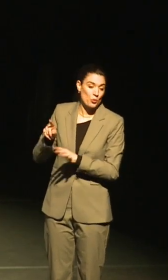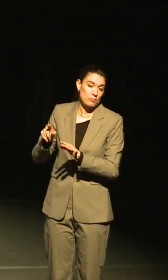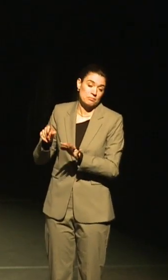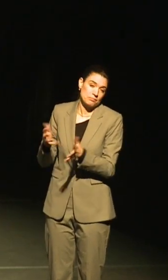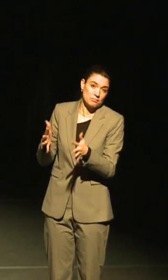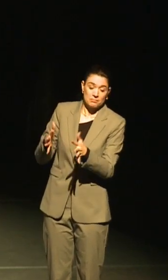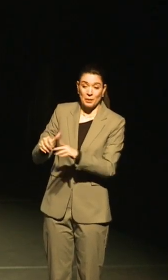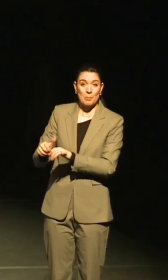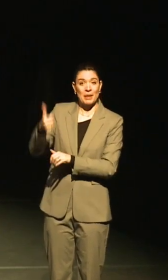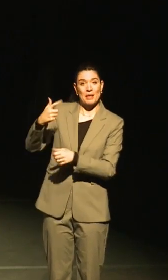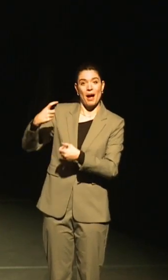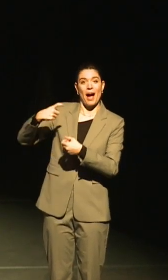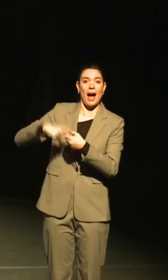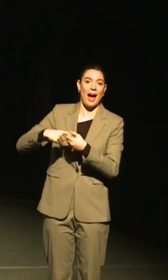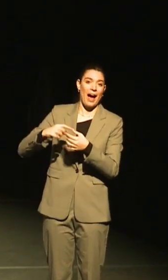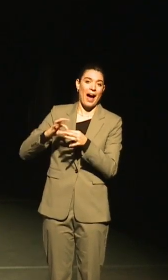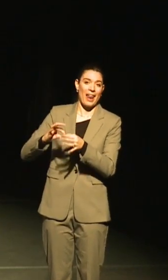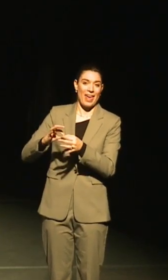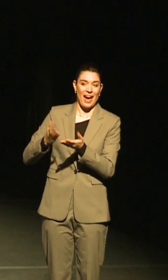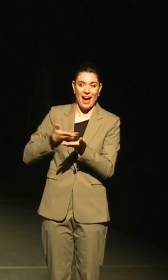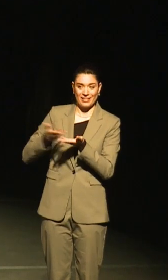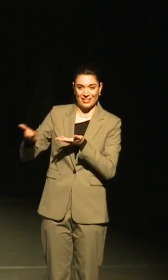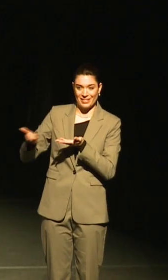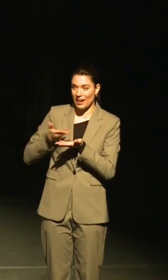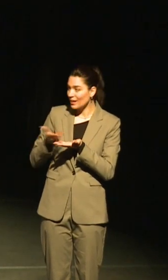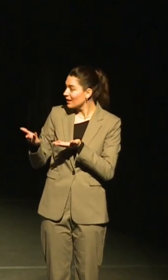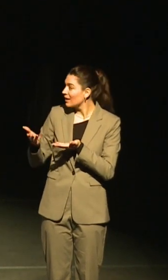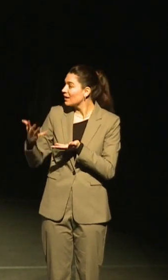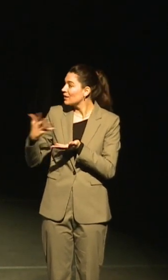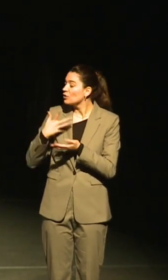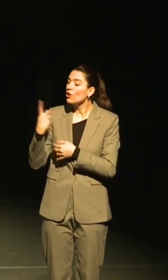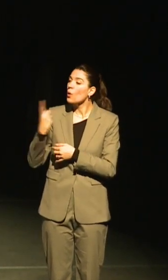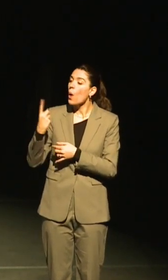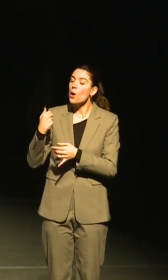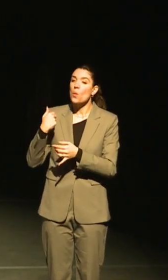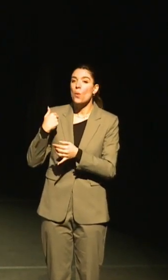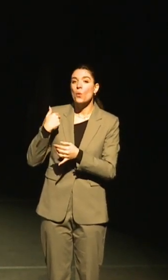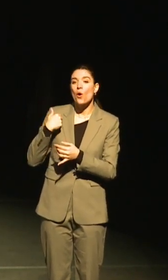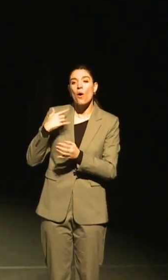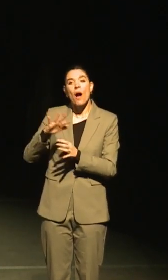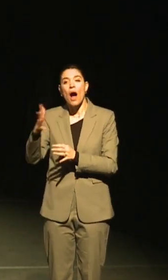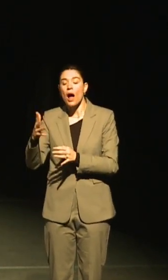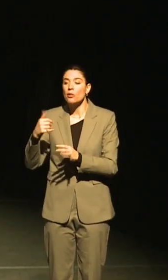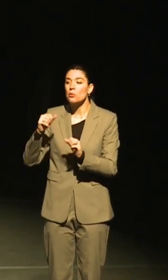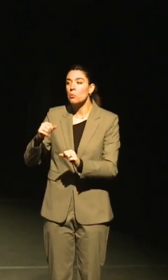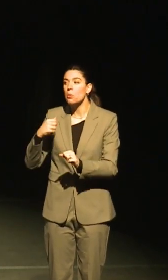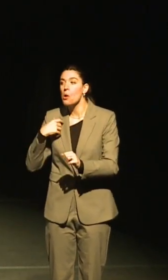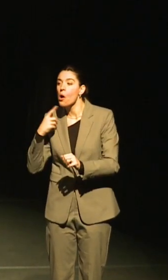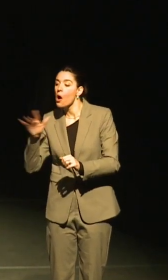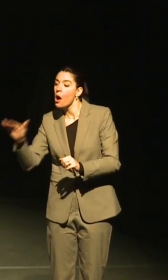Marx partecipare Qualcuno ha cominciato a guardarti con occhi diversi Qualcuno ti ha chiesto forse Giulietta ci devi dire